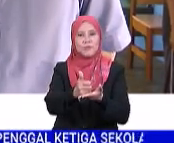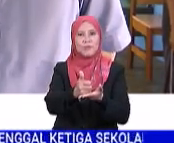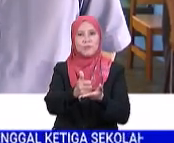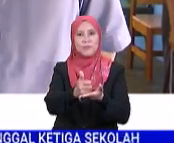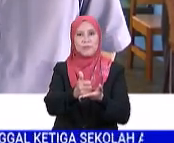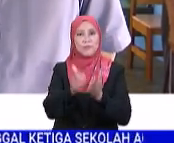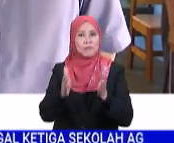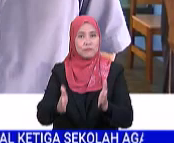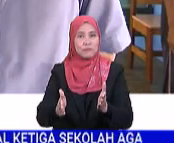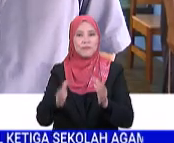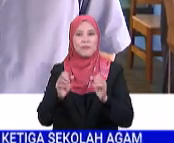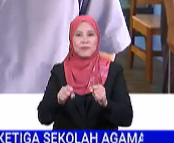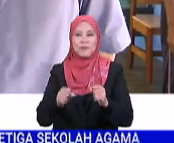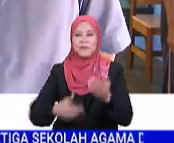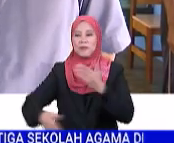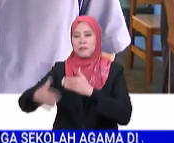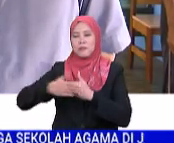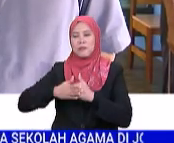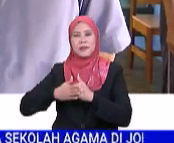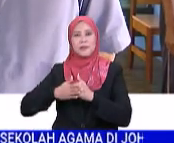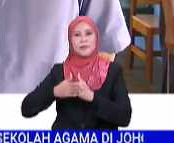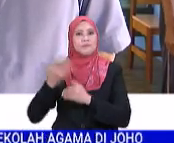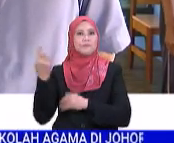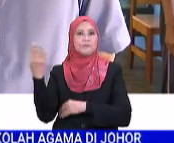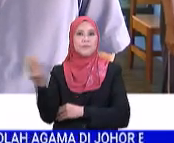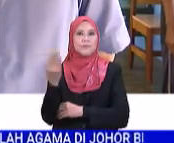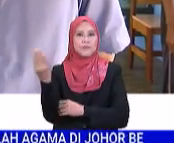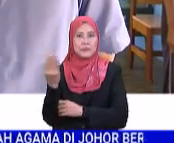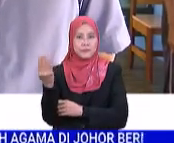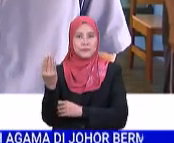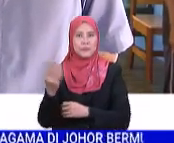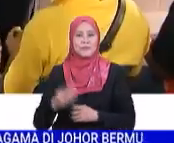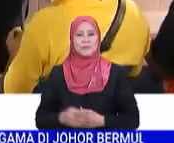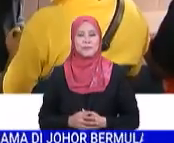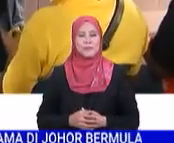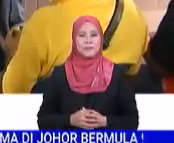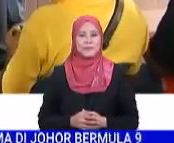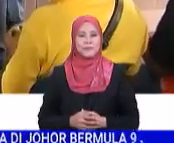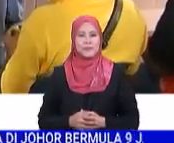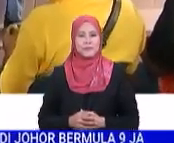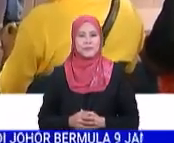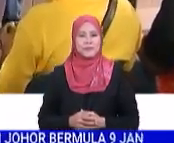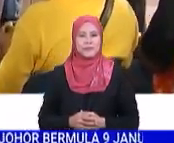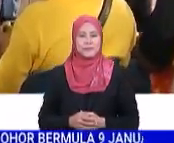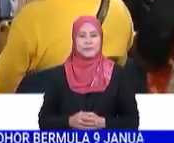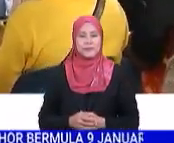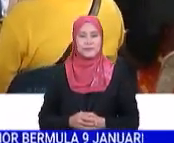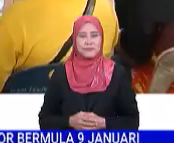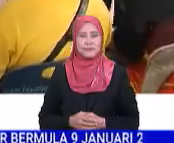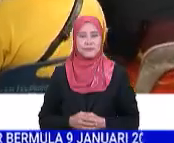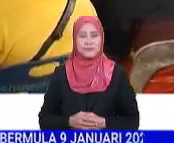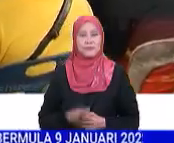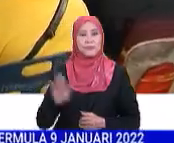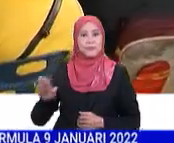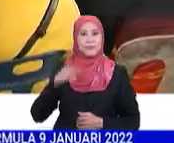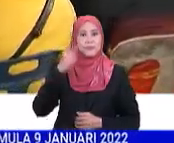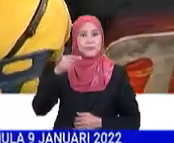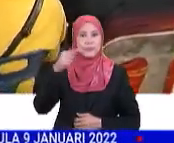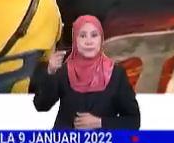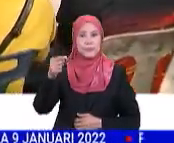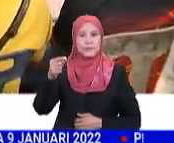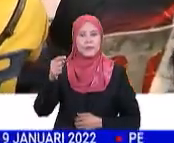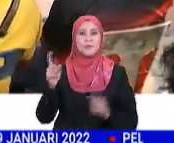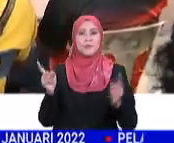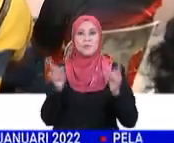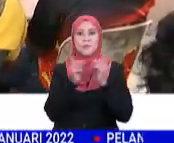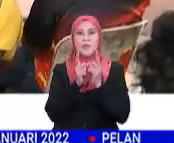supa dapat k menjalidan se hararian mereka seperti biasa Beliau berkata demikian ketika